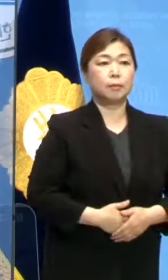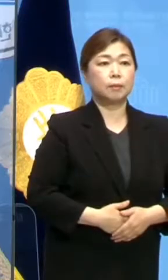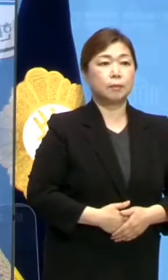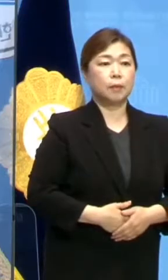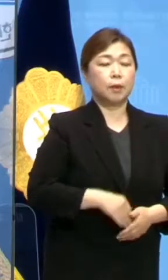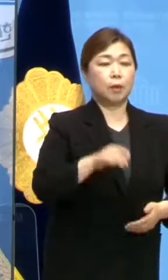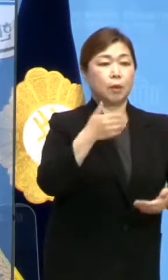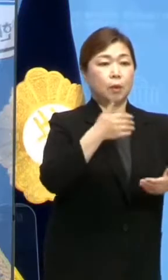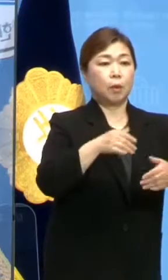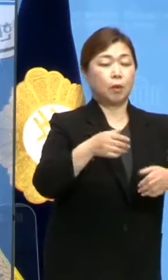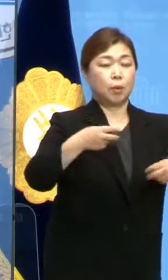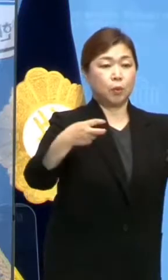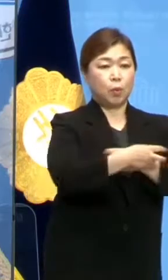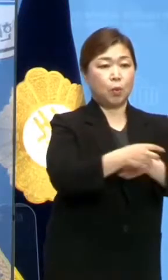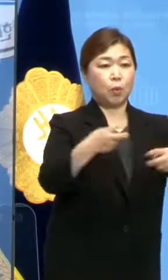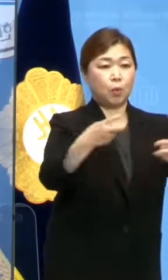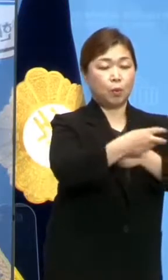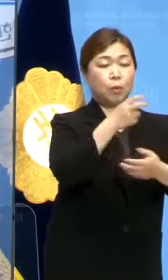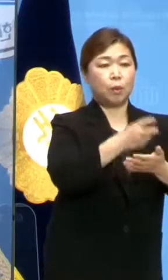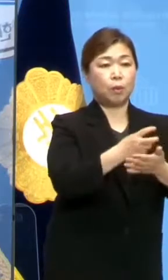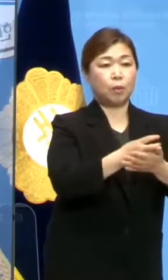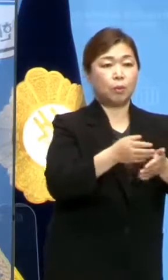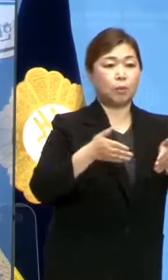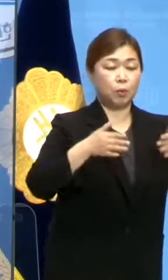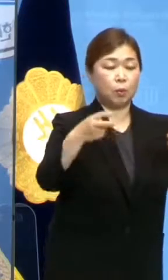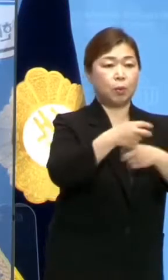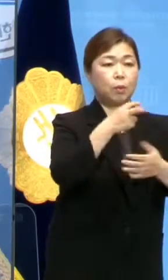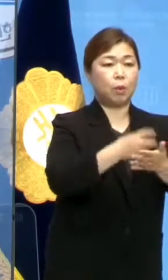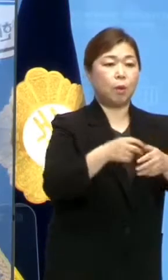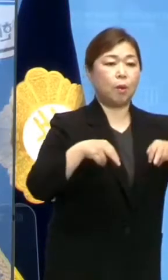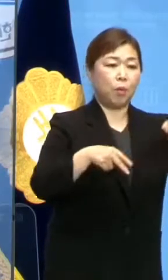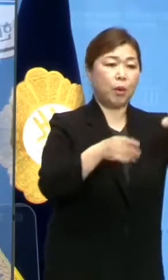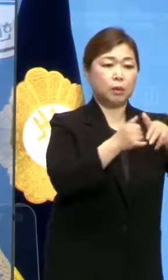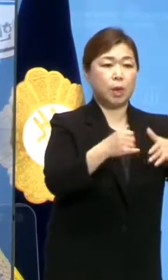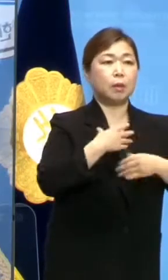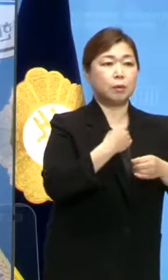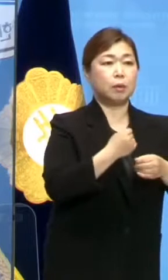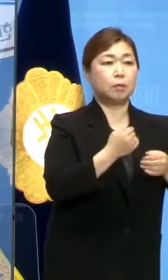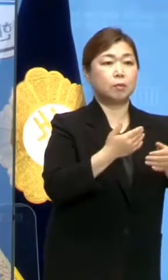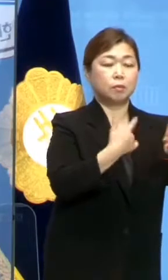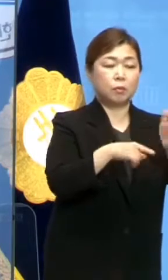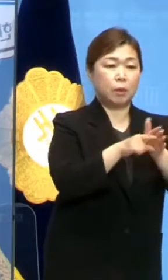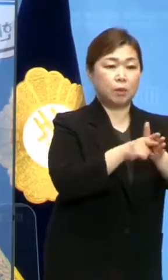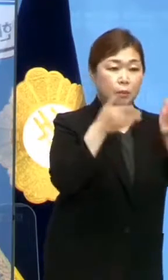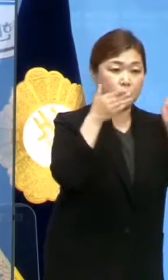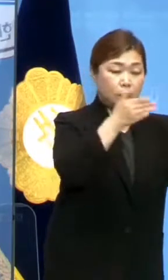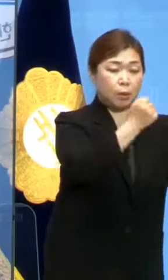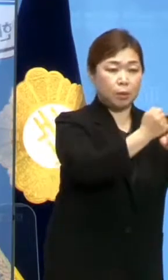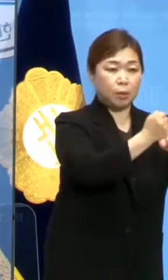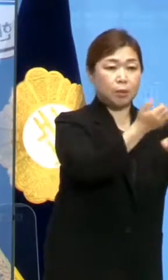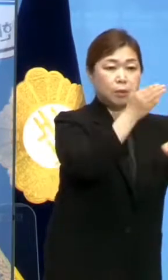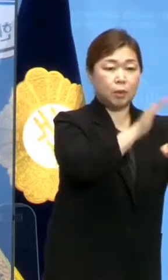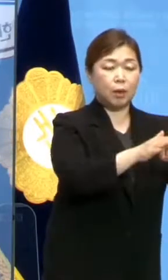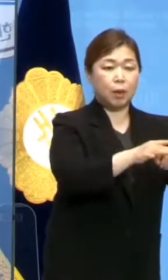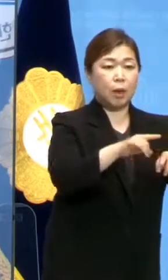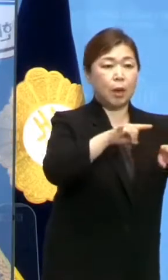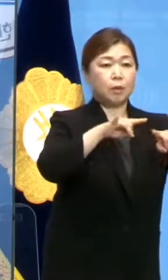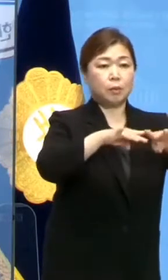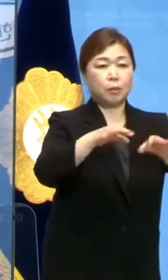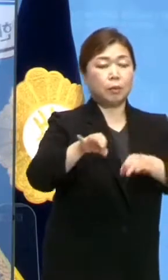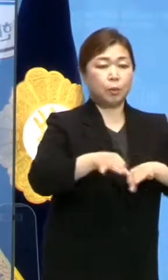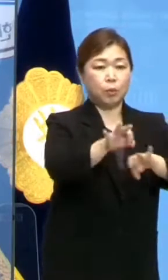도로교통법 은 보행자 안전을 강화하는 방향으로 개정되어 왔습니다 그런데 전동 킥보드